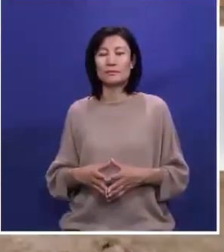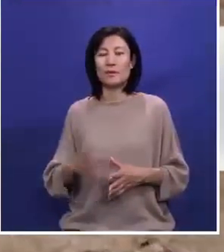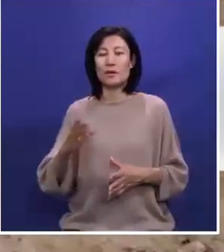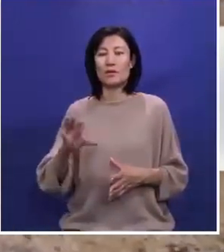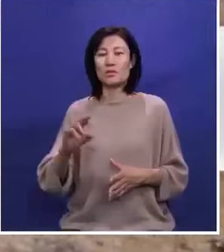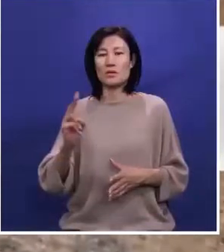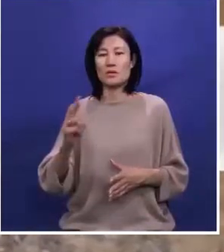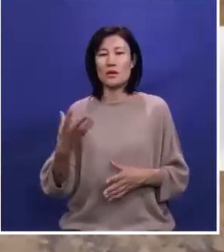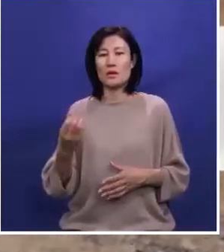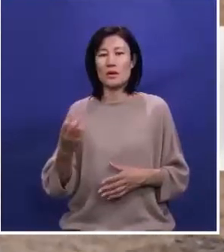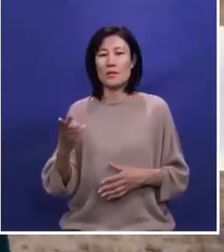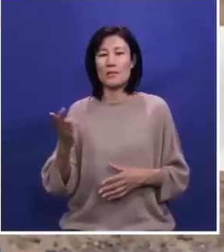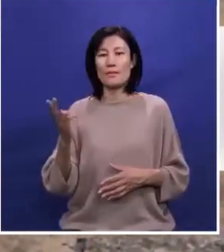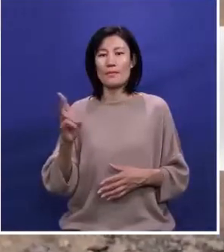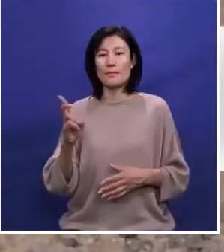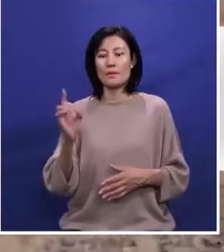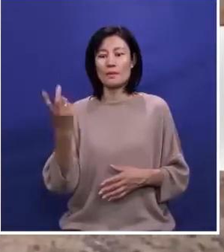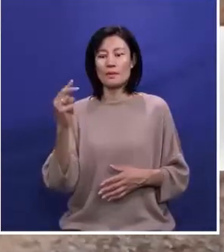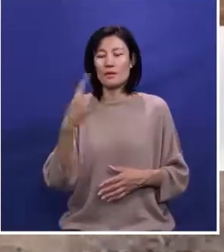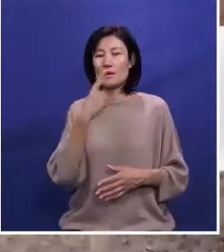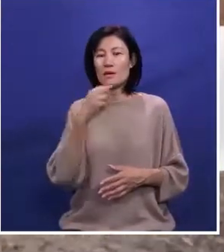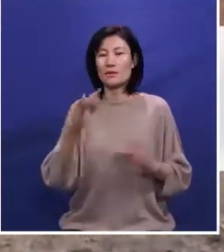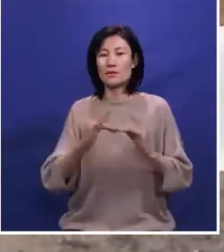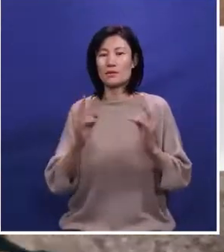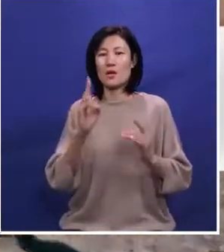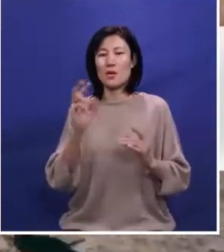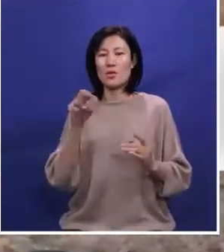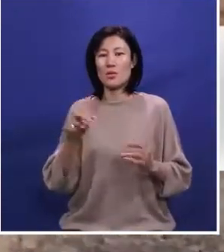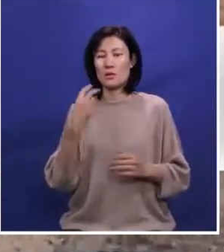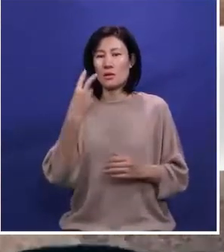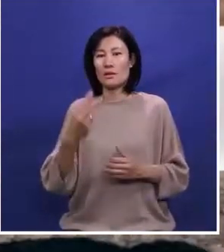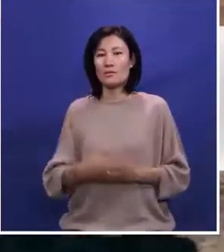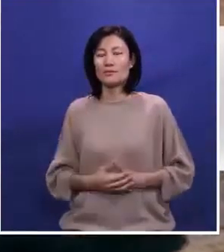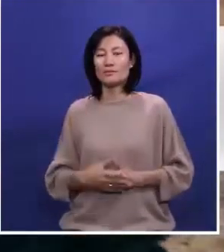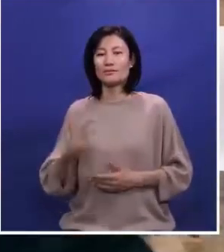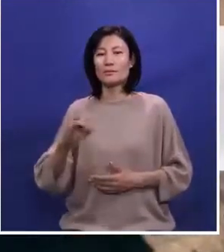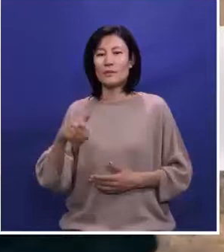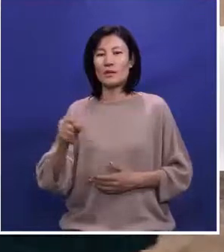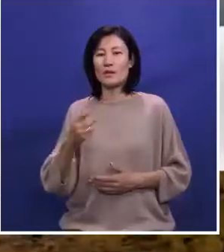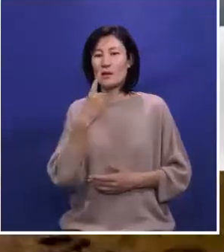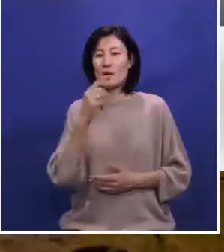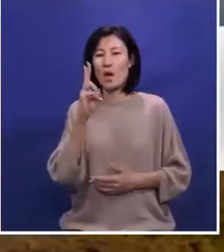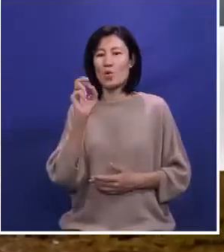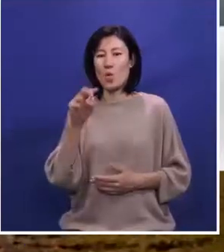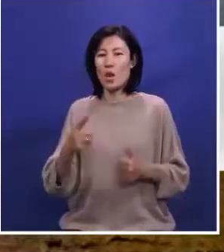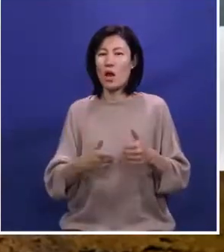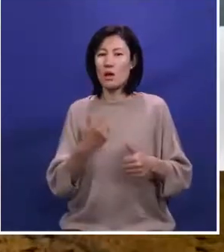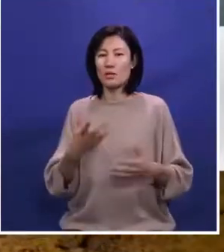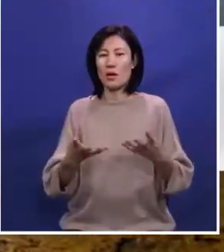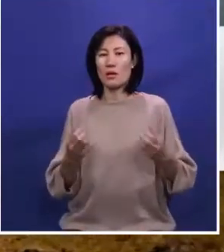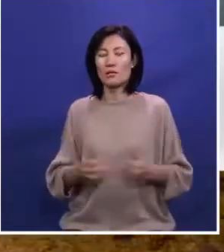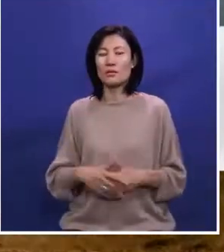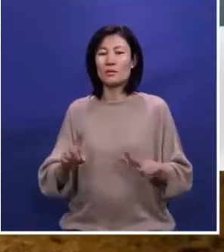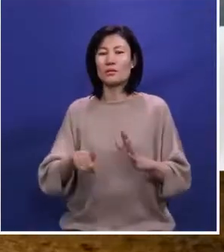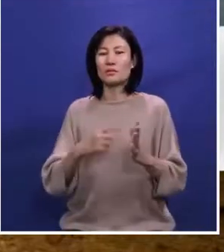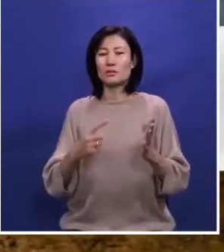Созақ ауданының тағы бір бренді дейік Қызыл көл. Бұл көлге қарап тұрып, неге Қызыл көл деген атау берілген деген